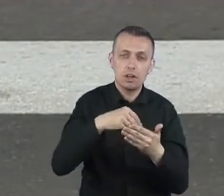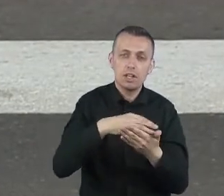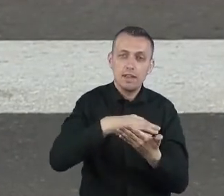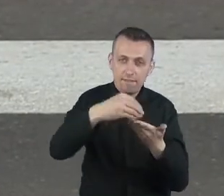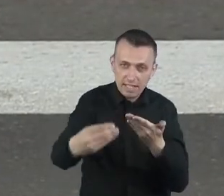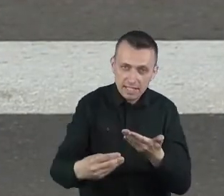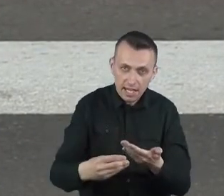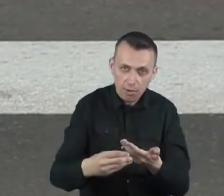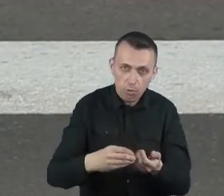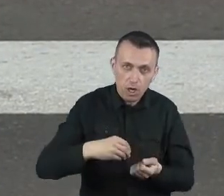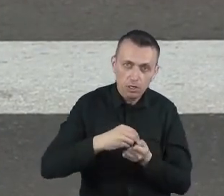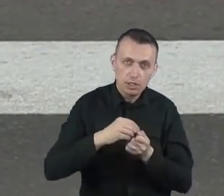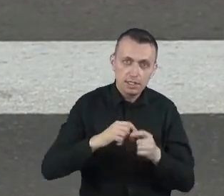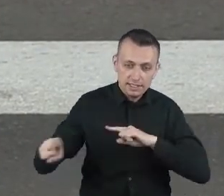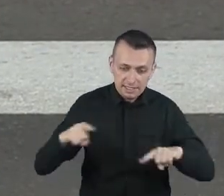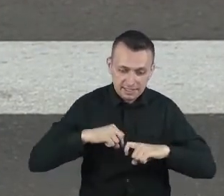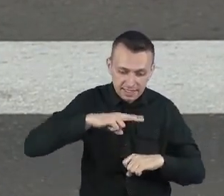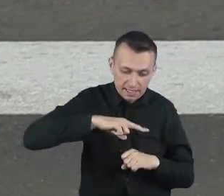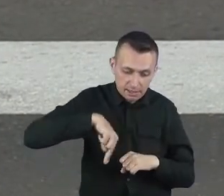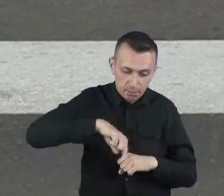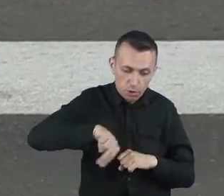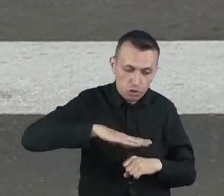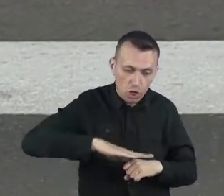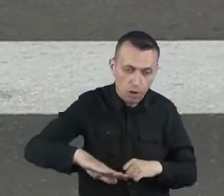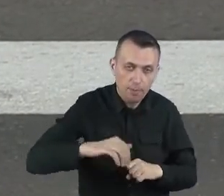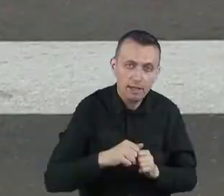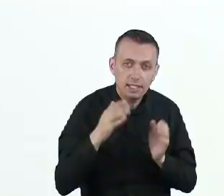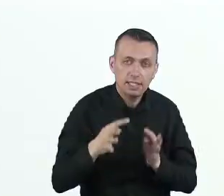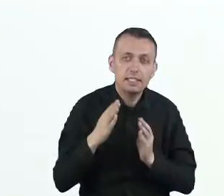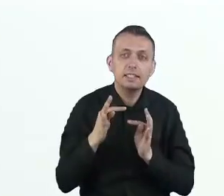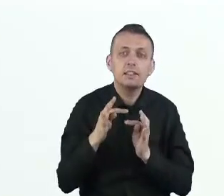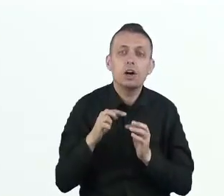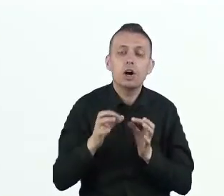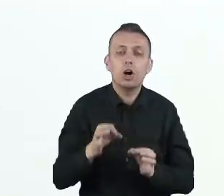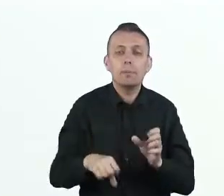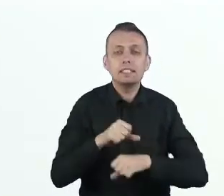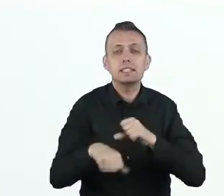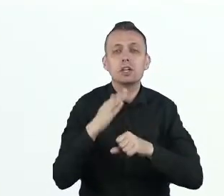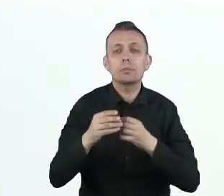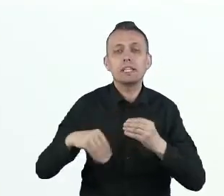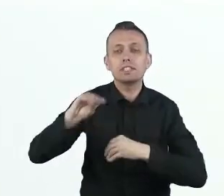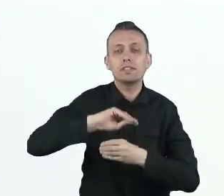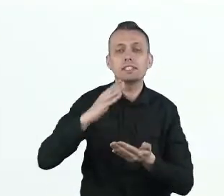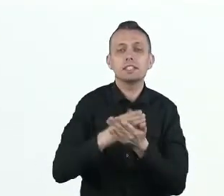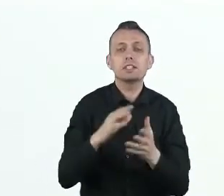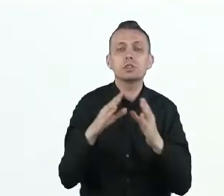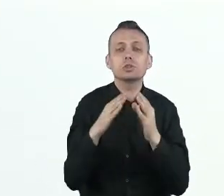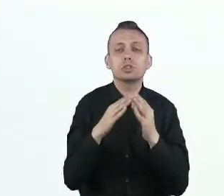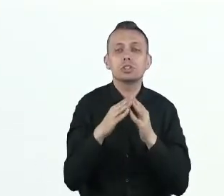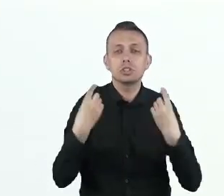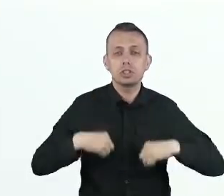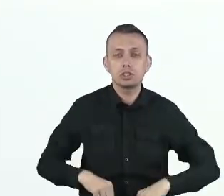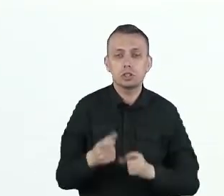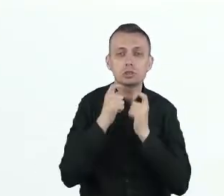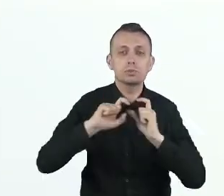o około 5 tysięcy. Dla Wiadomości Dnia, Anna Królak. Już 10 osób zgłosiło się do Kutnowskiego Komitetu